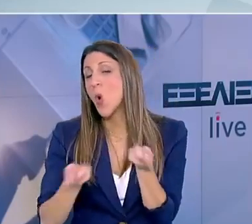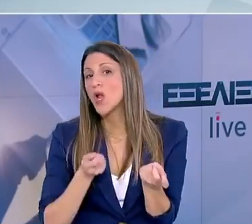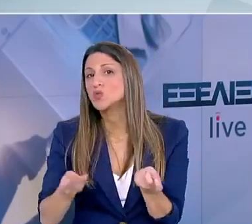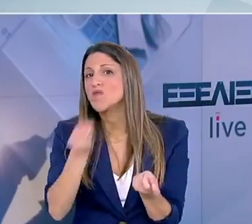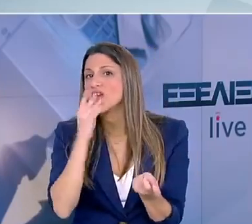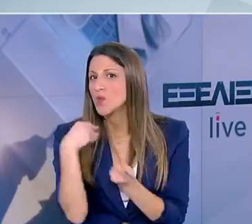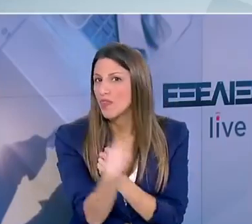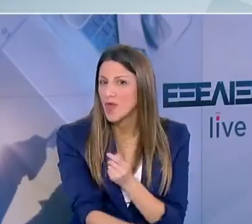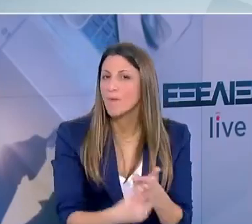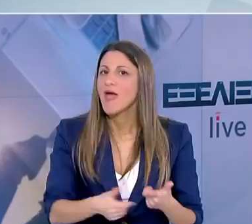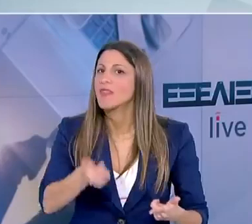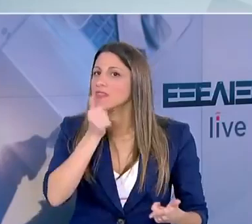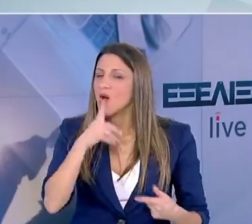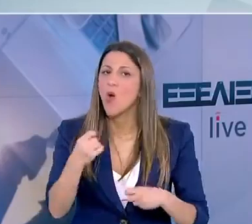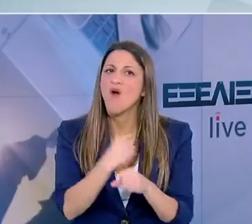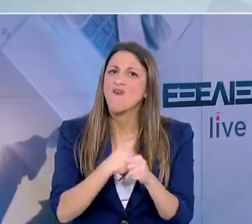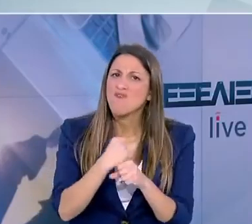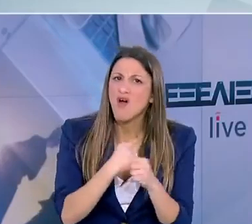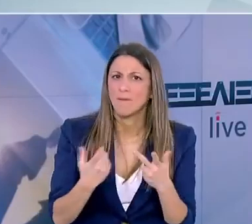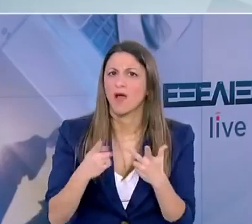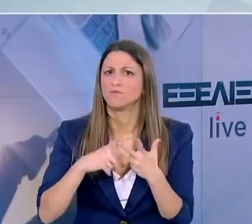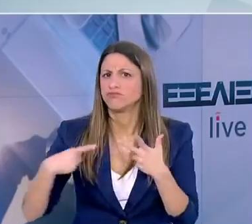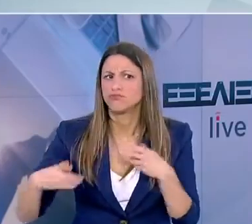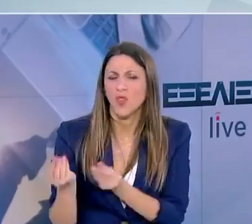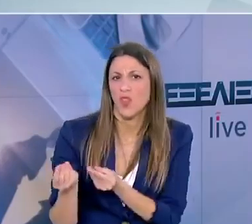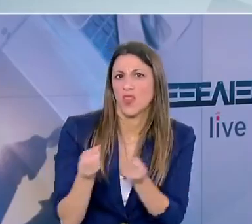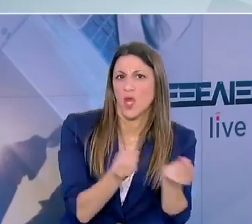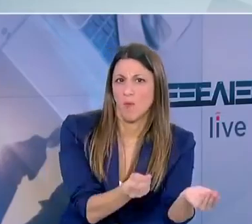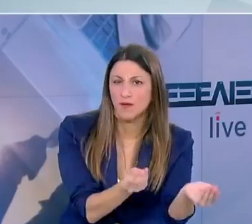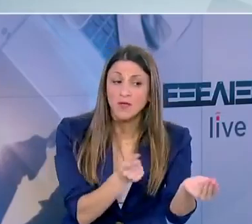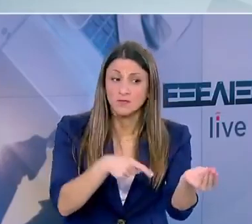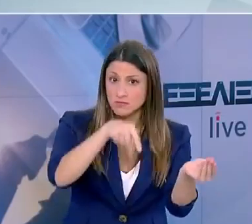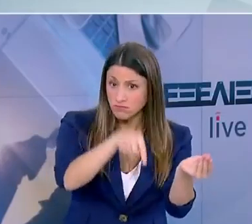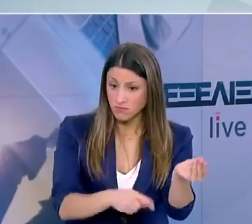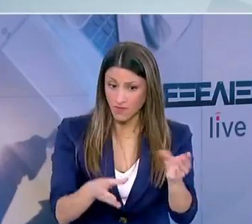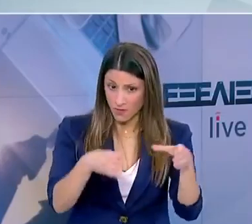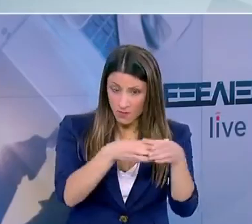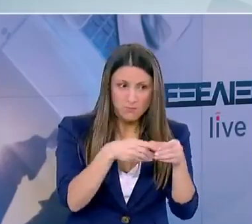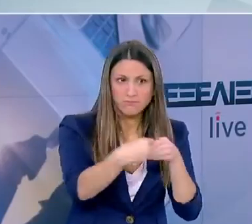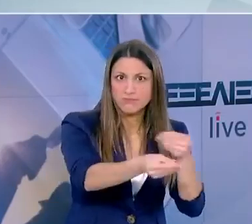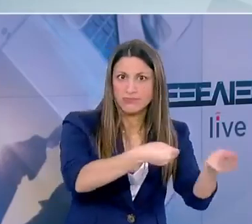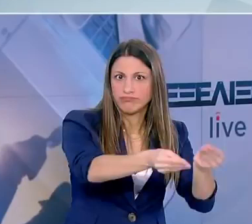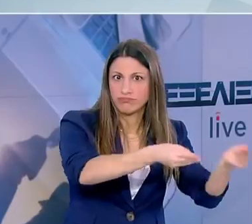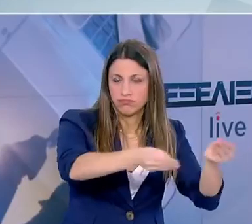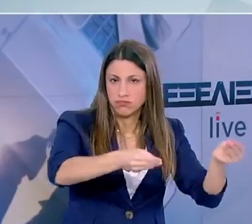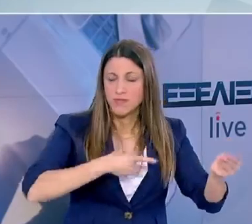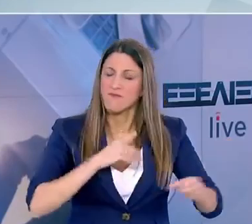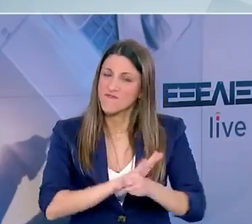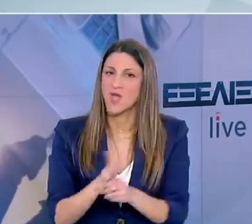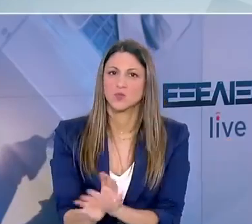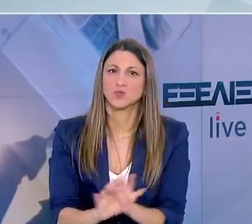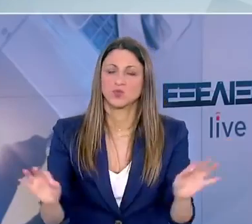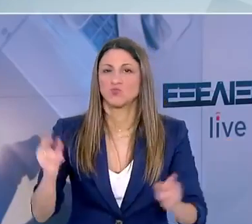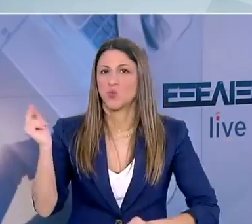υγειονομικό υλικό να μπορεί από πολύ συγκεκριμένα σημεία να διοχετεύεται στους κατοίκους, ώστε να υπάρχει και επάρκεια και ροή